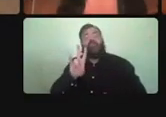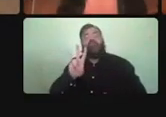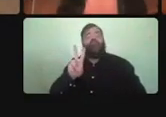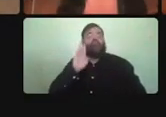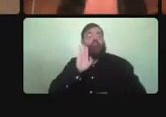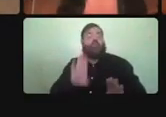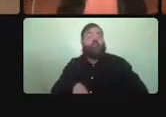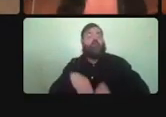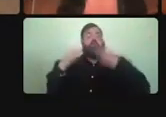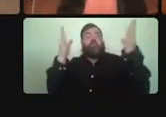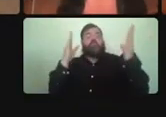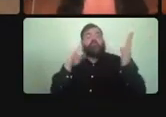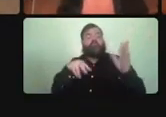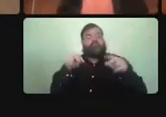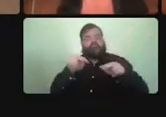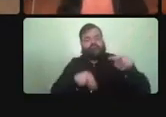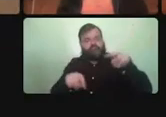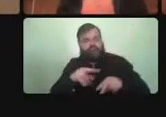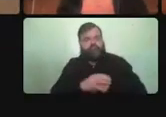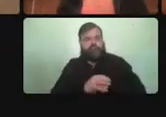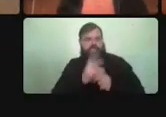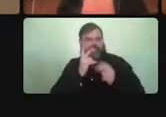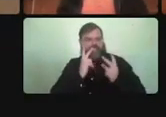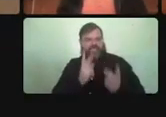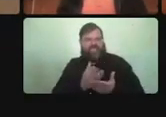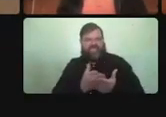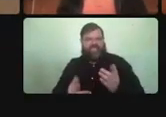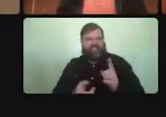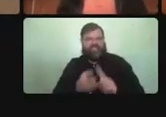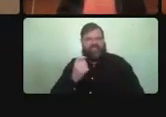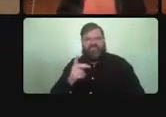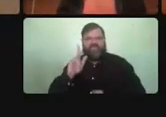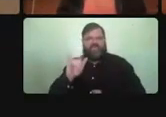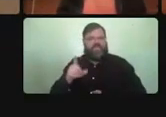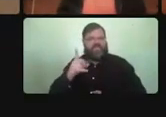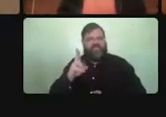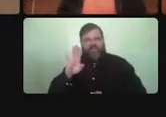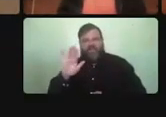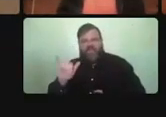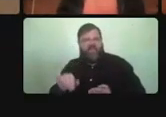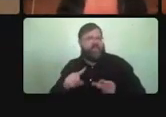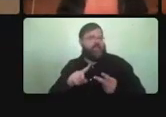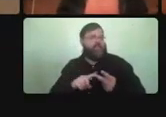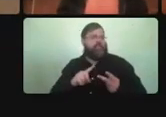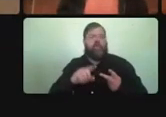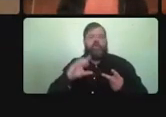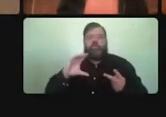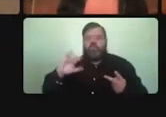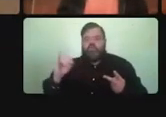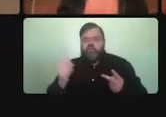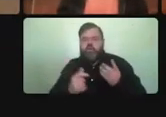mpango huu utaendelea hadi mwaka wa unatarajiwa kuendelea hadi mwaka wa